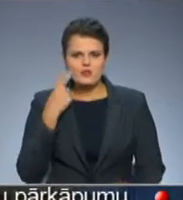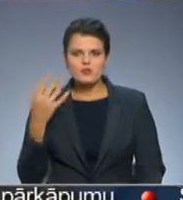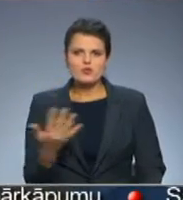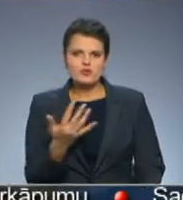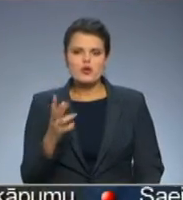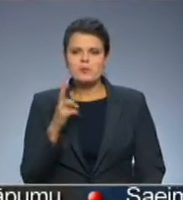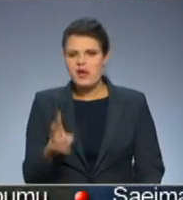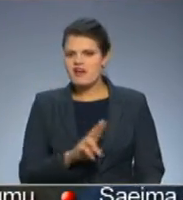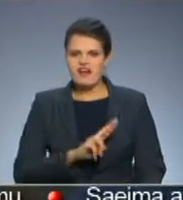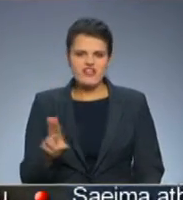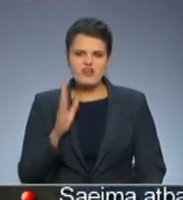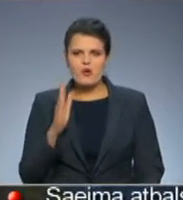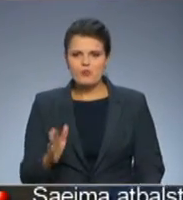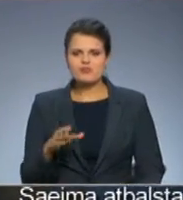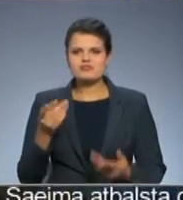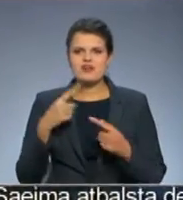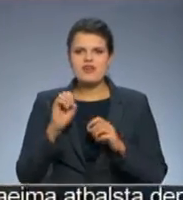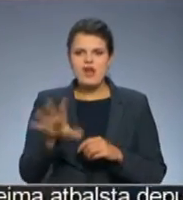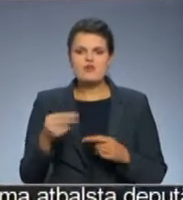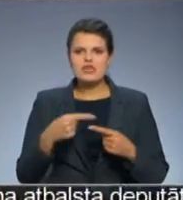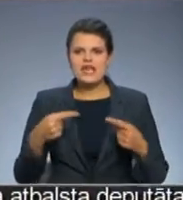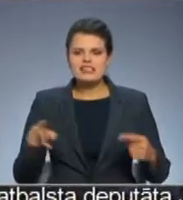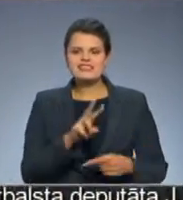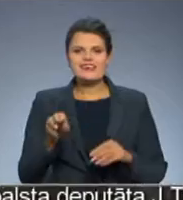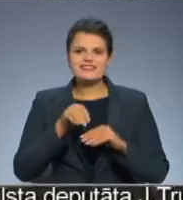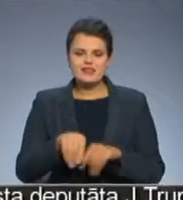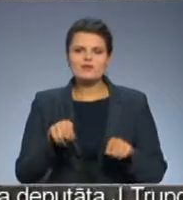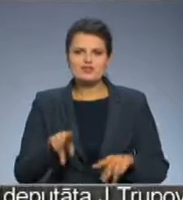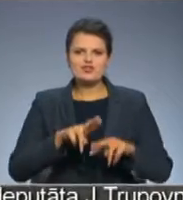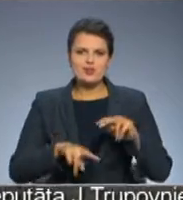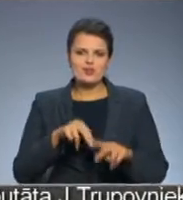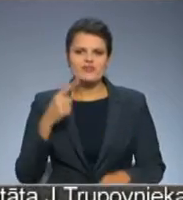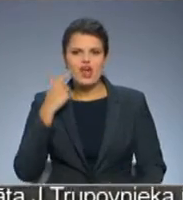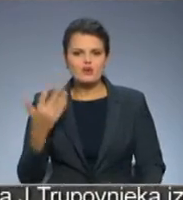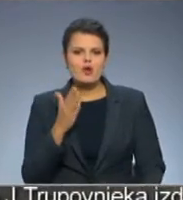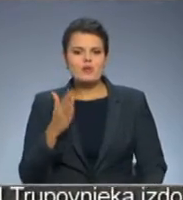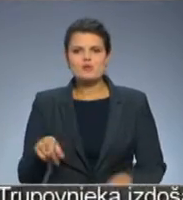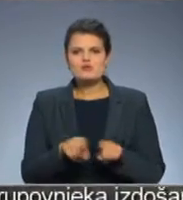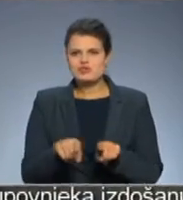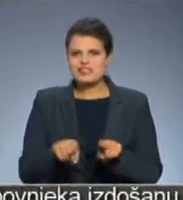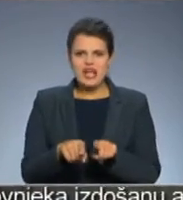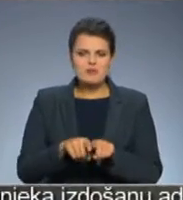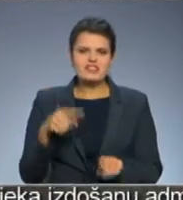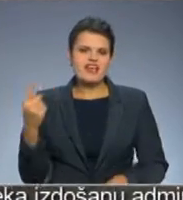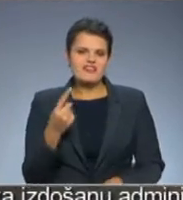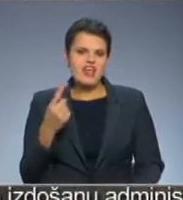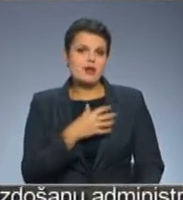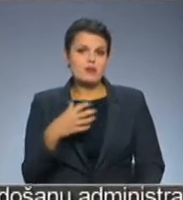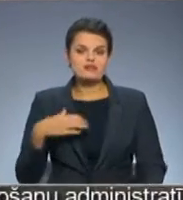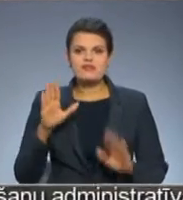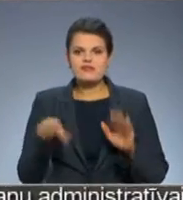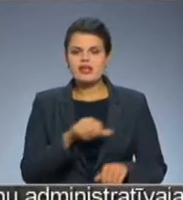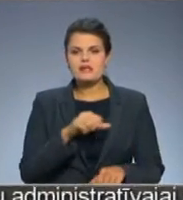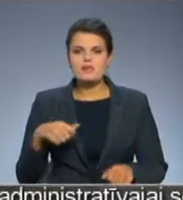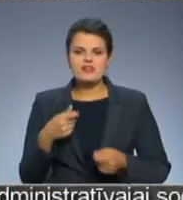Nezinu, domāju, ka nē. Būs jādod līdzekļi, kas ieguldīti katlu mājā. Es domāju, ka būs jau tā patās. Vienīgais pašvaldība varēs